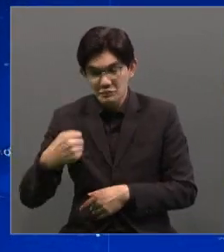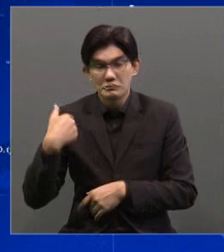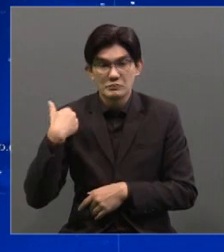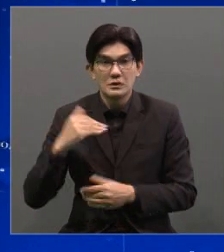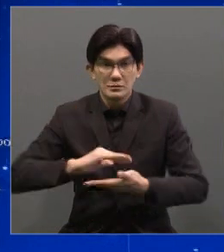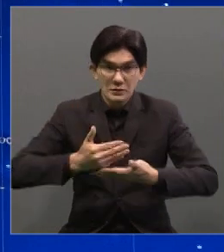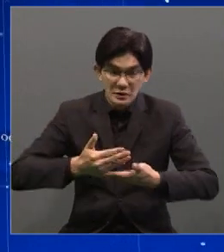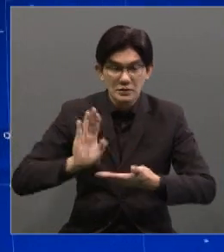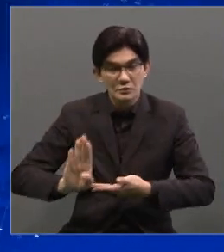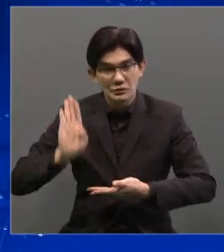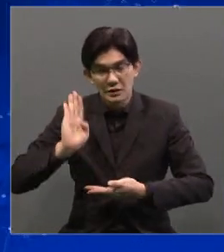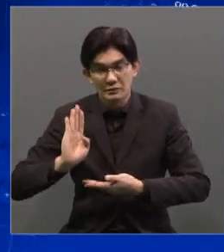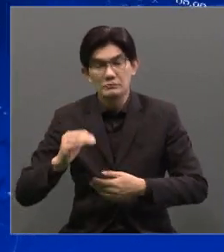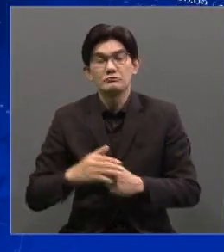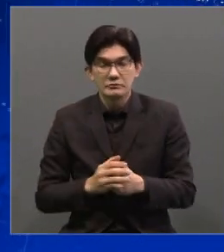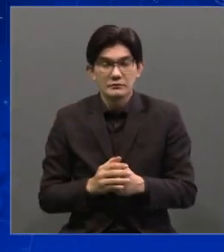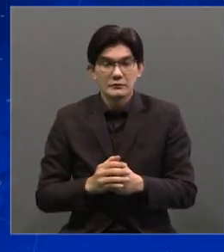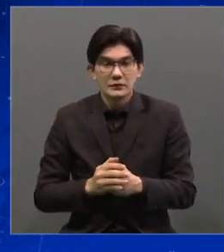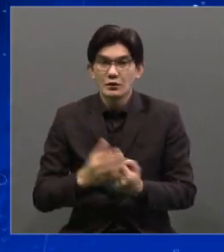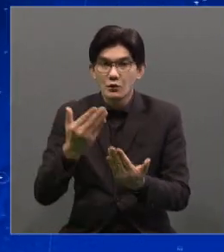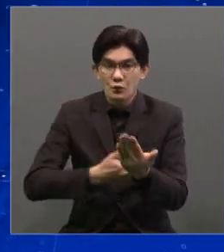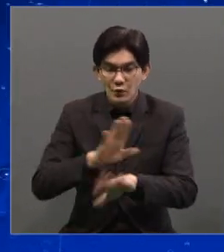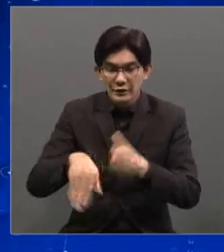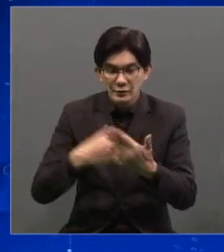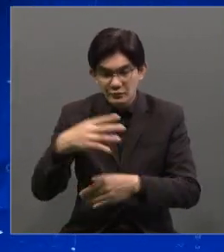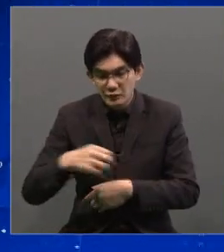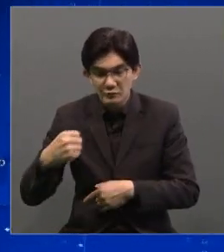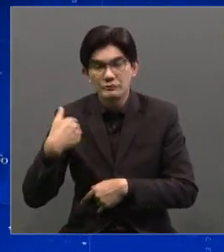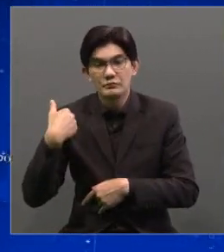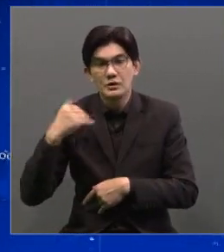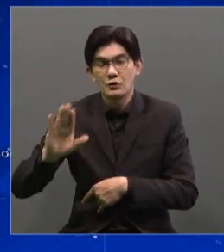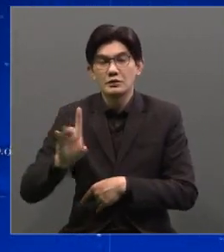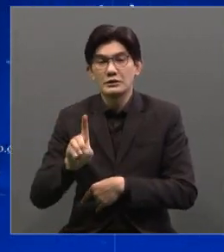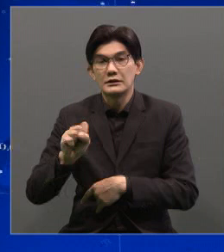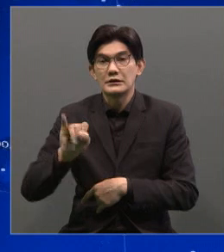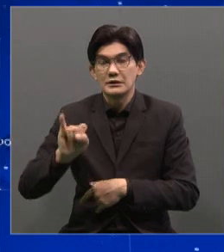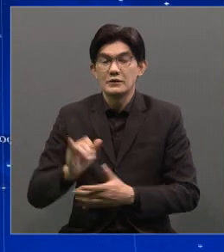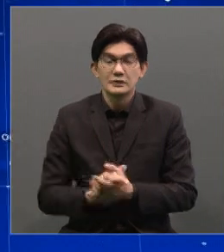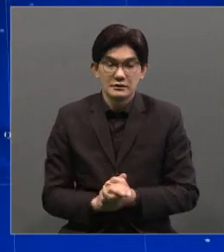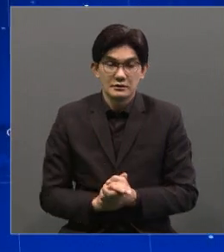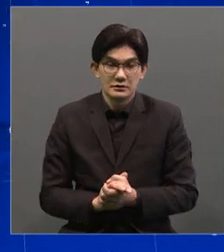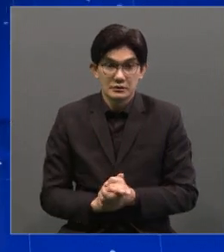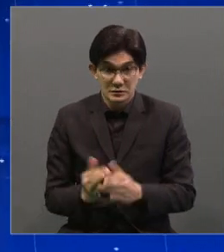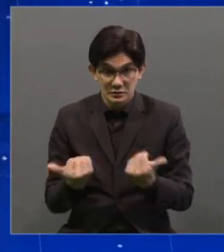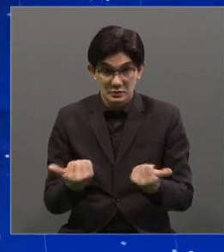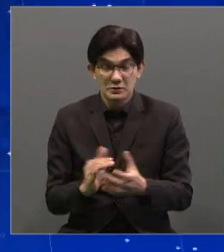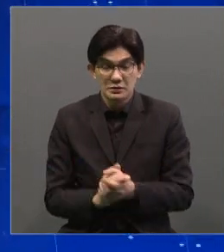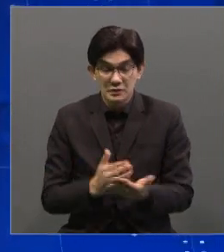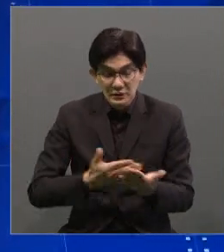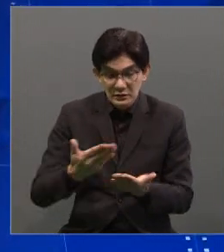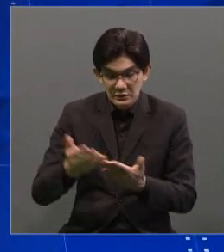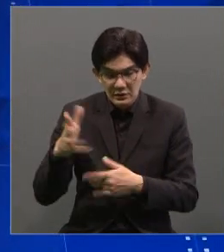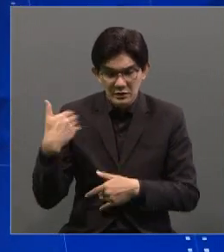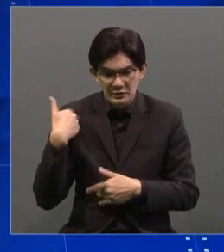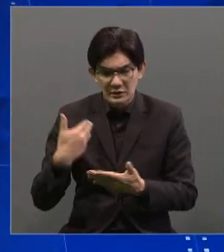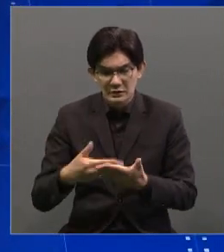นะครับของบริษัทกองสลากพลัสรวมถึงสลากทุกใบเนี่ยถูกอายัดไว้ที่ dsrนะคะเพราะฉะนั้นเนี่ยเขาบอกว่าลูกค้าที่